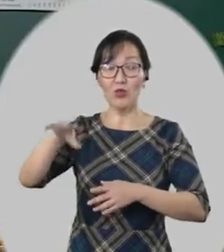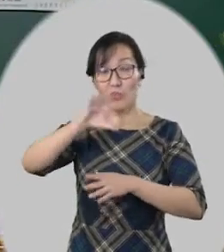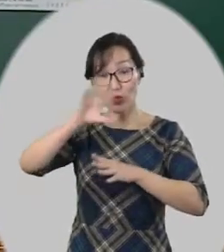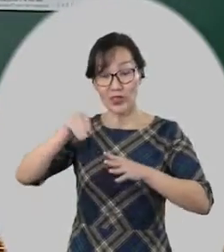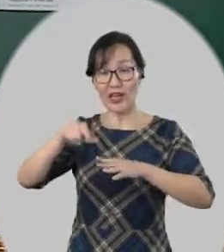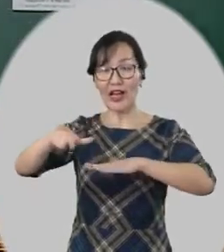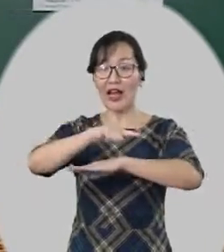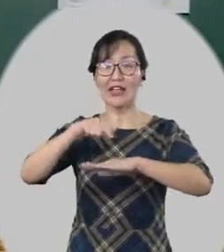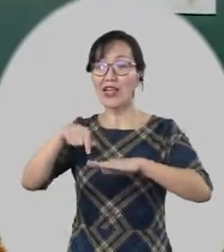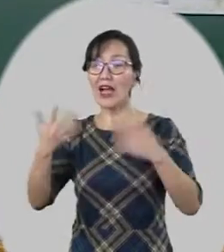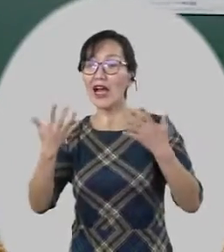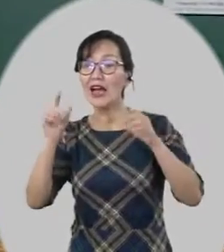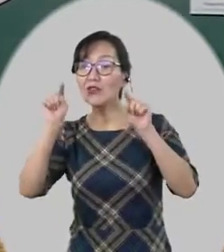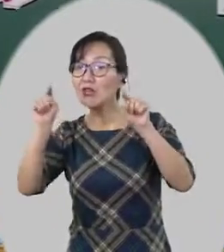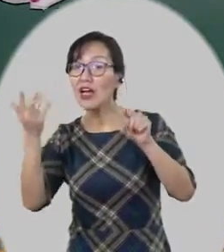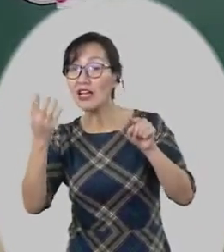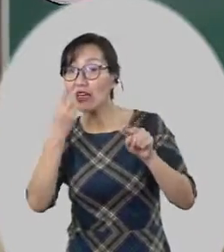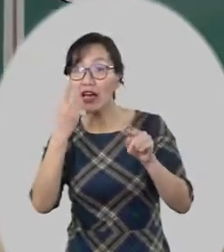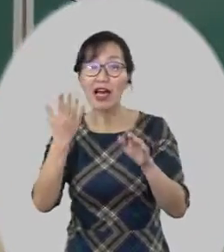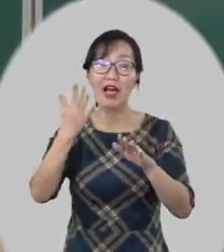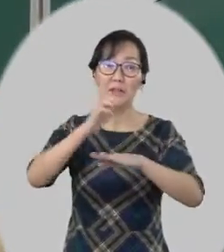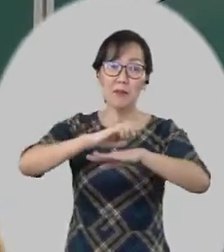бүгдээрээ хаана оршиж байгаа вэ гэдгийг